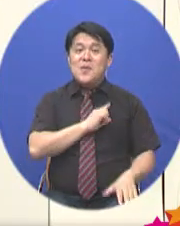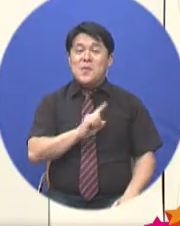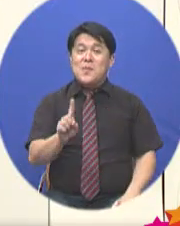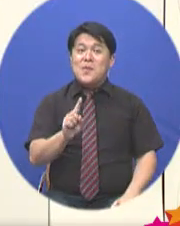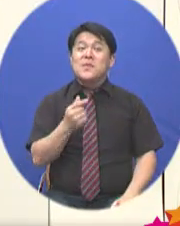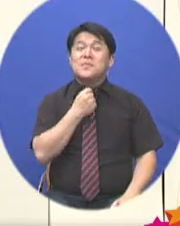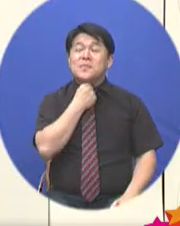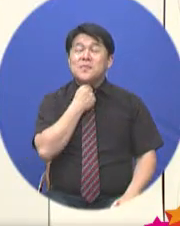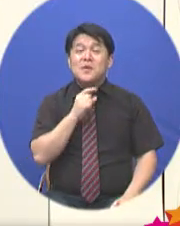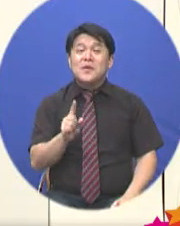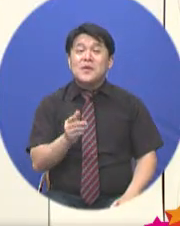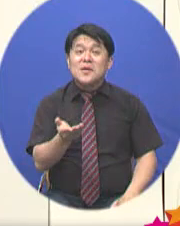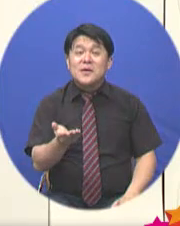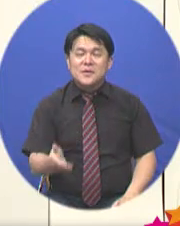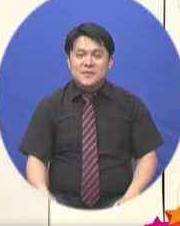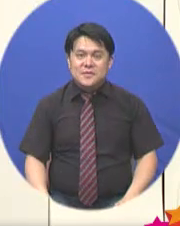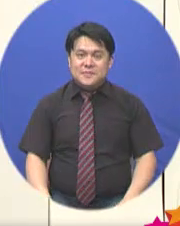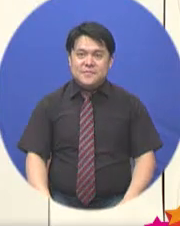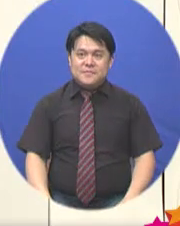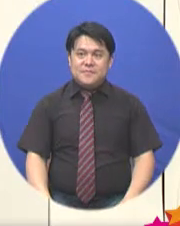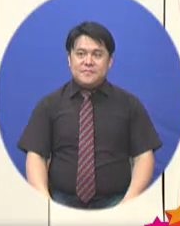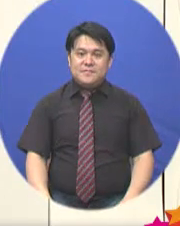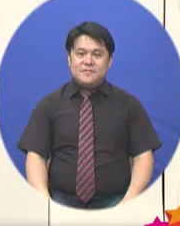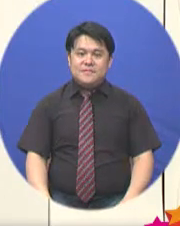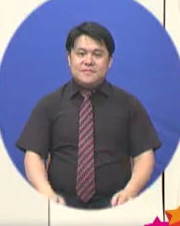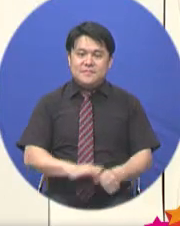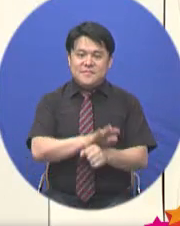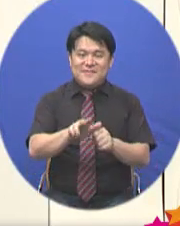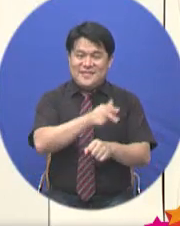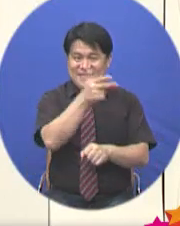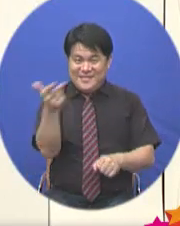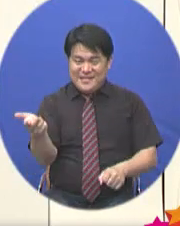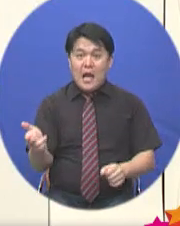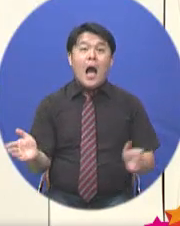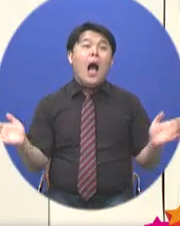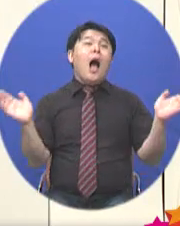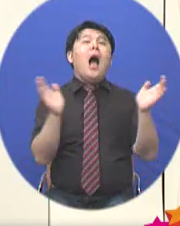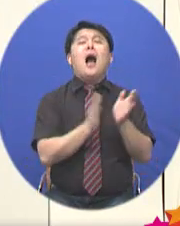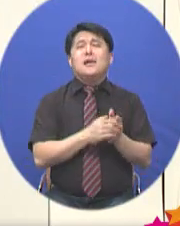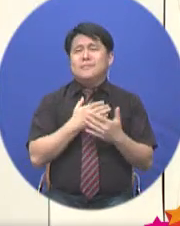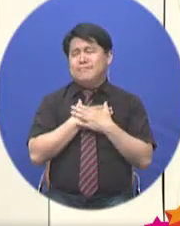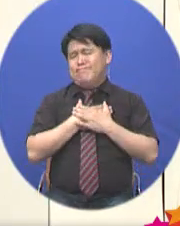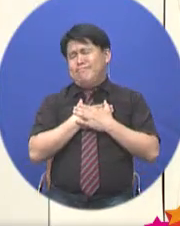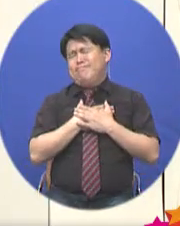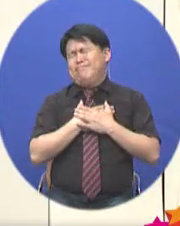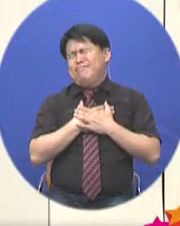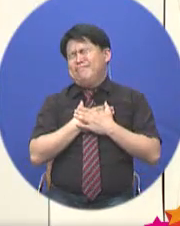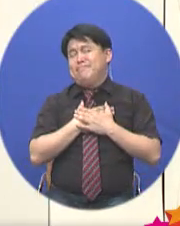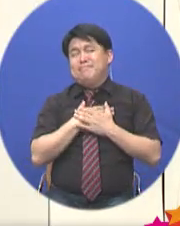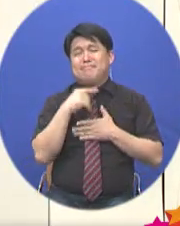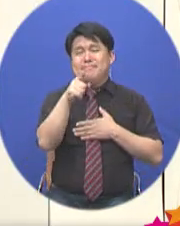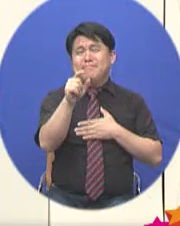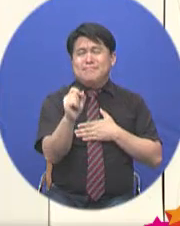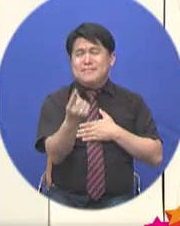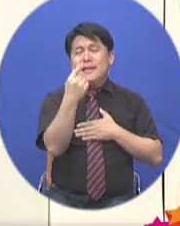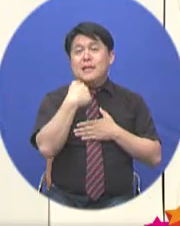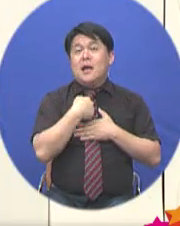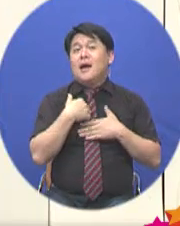또 선을 보여주시겠어요? 사랑은 무지개. 너무나 제가 최미란님 때문에